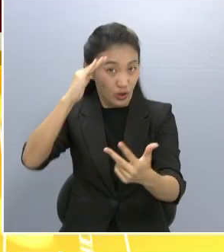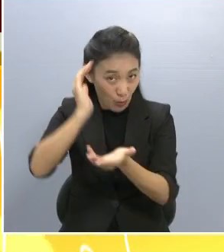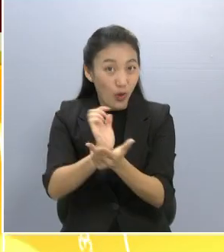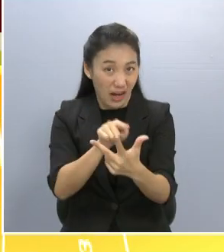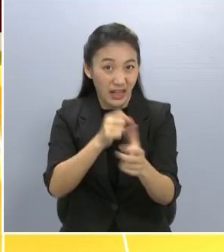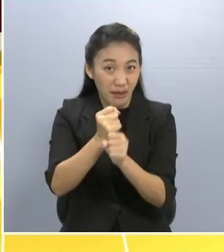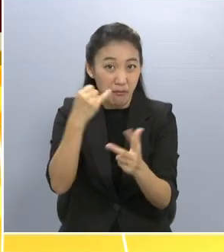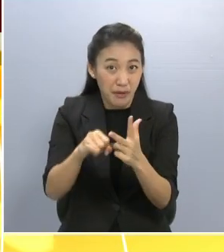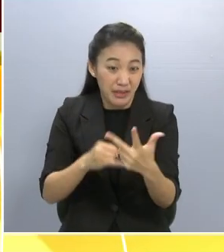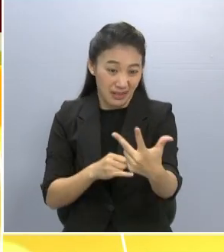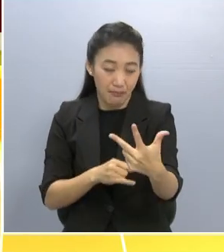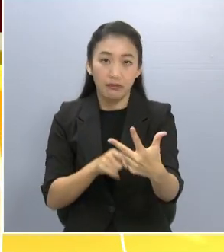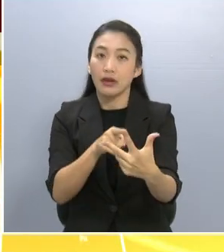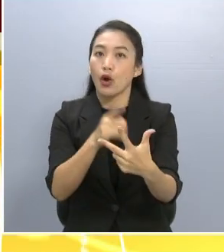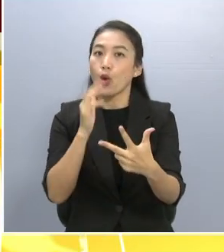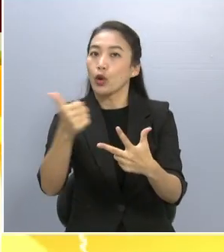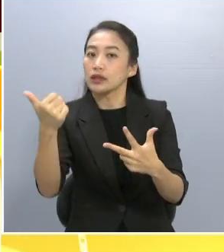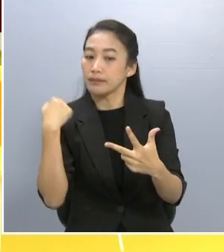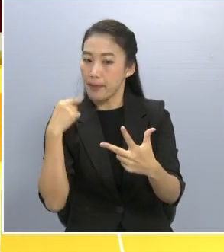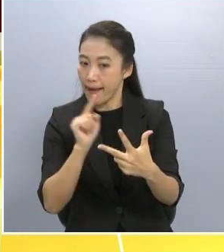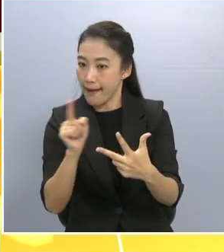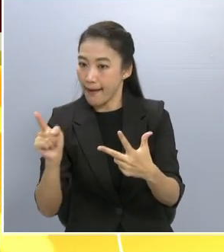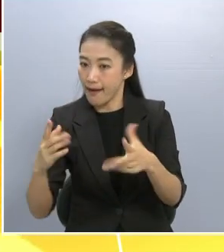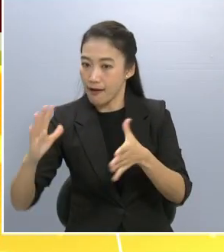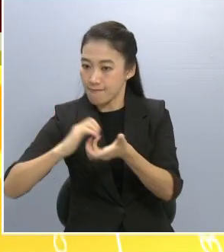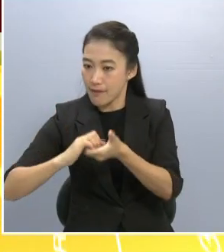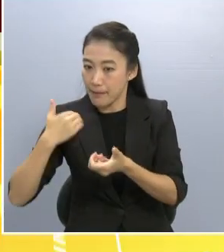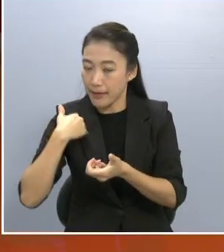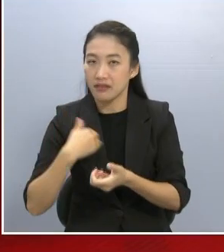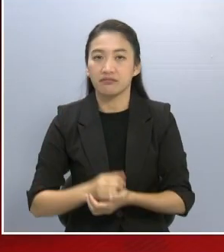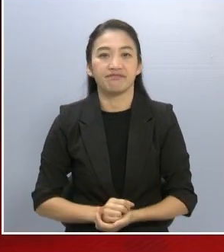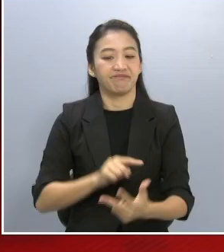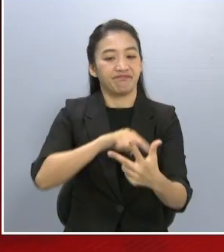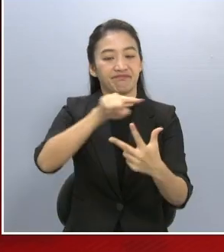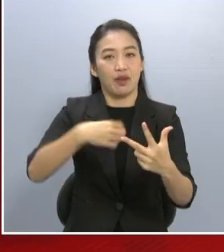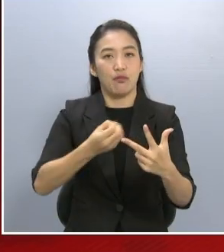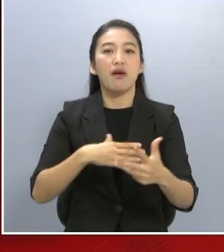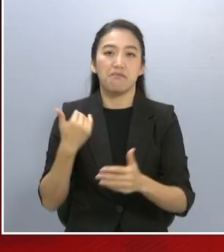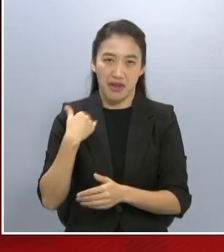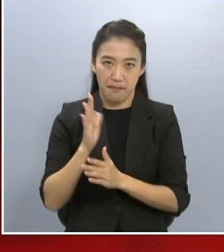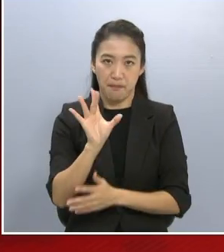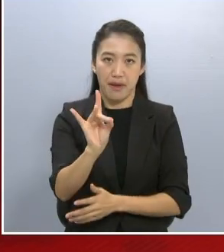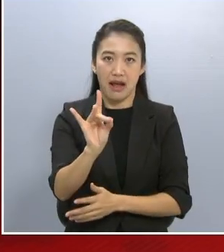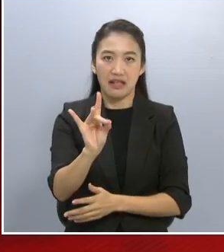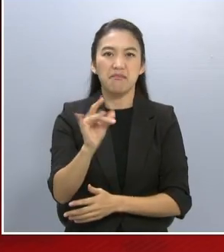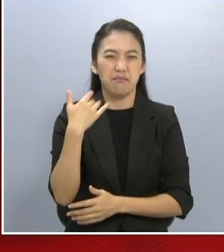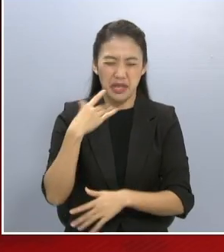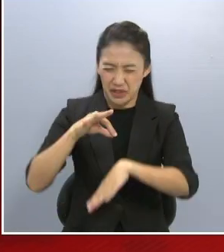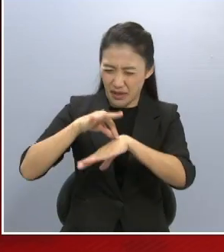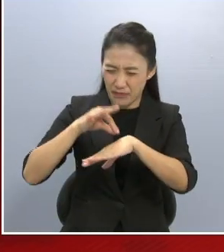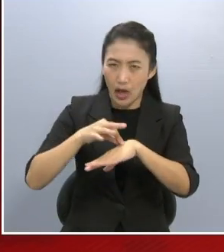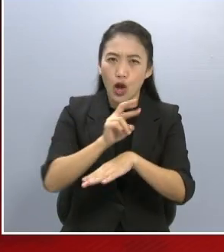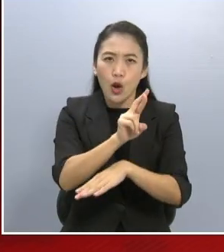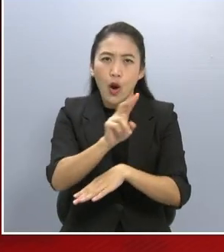เขาเนี่ยปรากฏว่าผู้ต้องหาให้การตรงกันว่ามีอีก 8อีก 8ค่ะยกสูงสุดคือร้อยตำรวจเอก 1นายนะคะมี